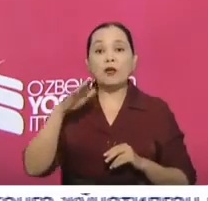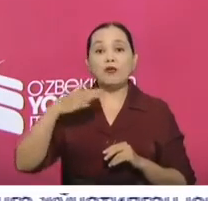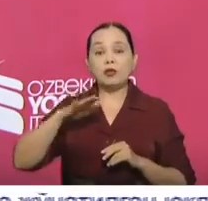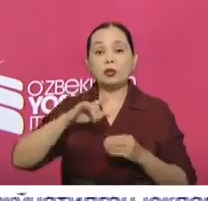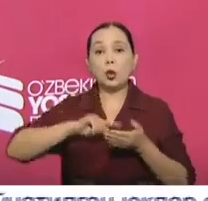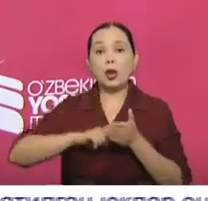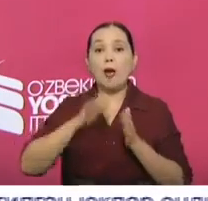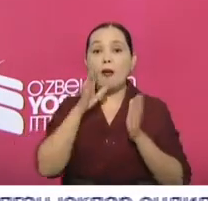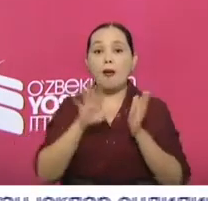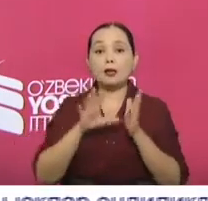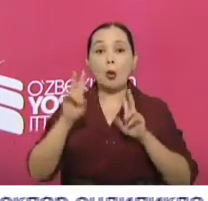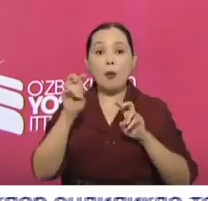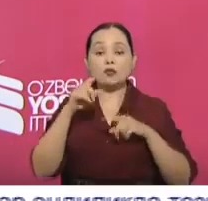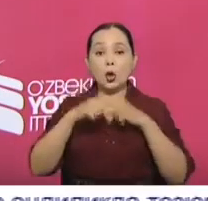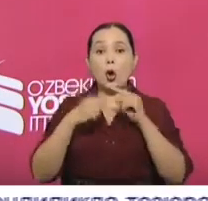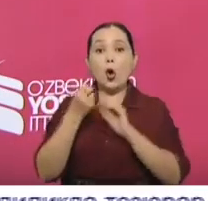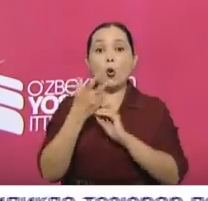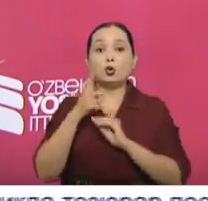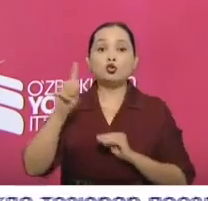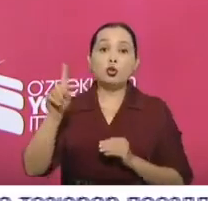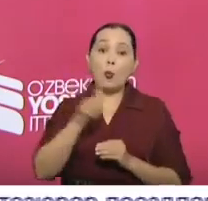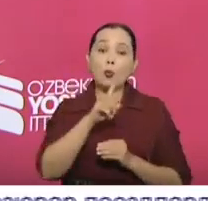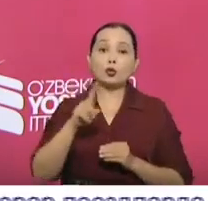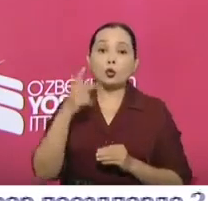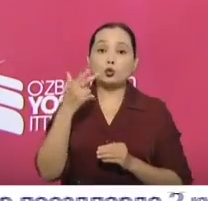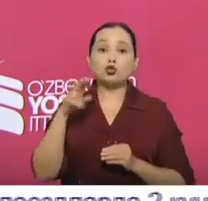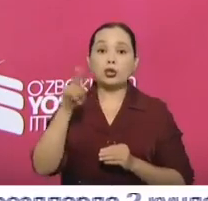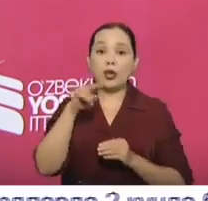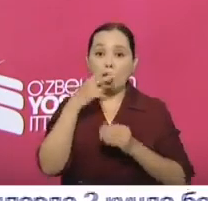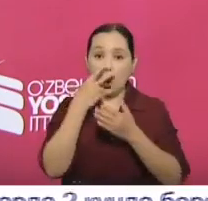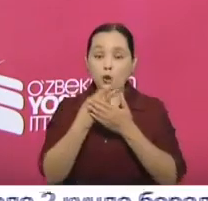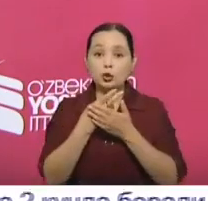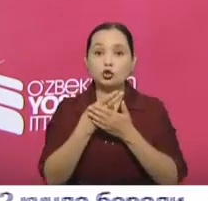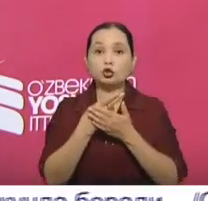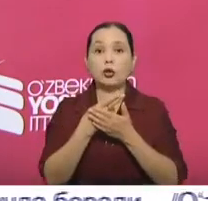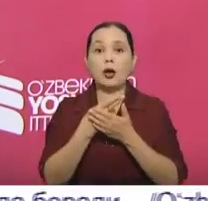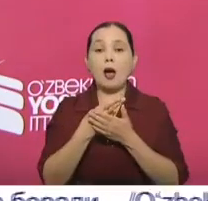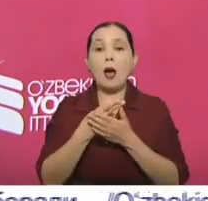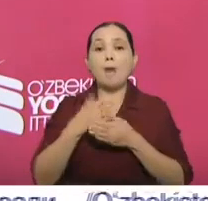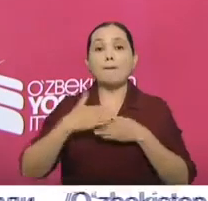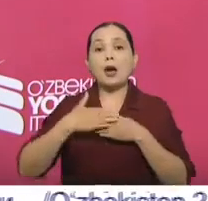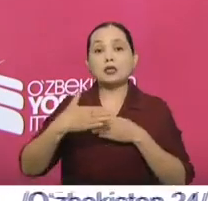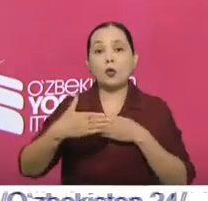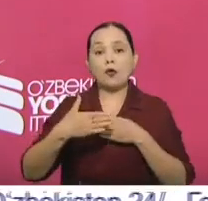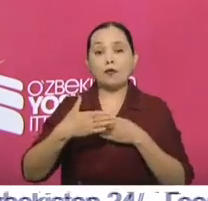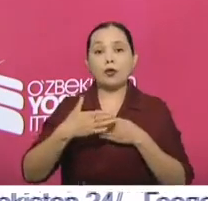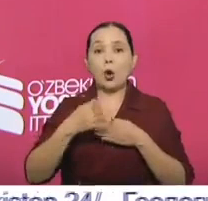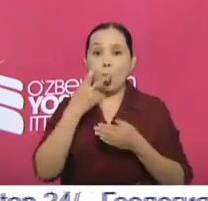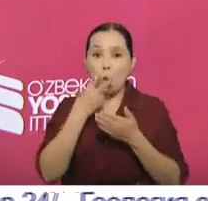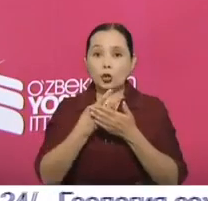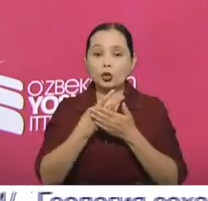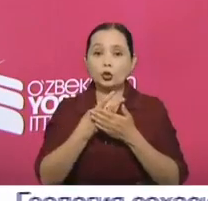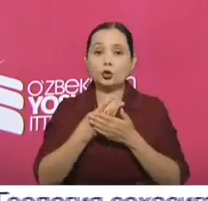3dmuzeum.uz электрон манзили орқали 13 та музейларнинг 3D кўринишидаги масофавий